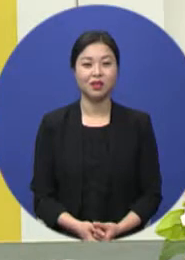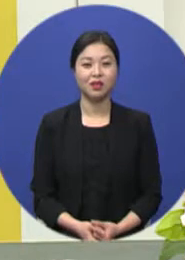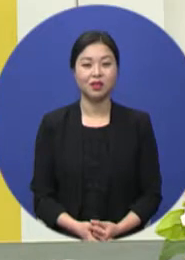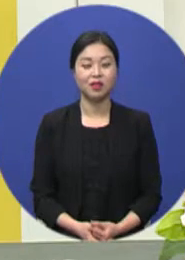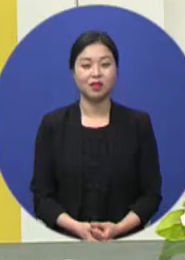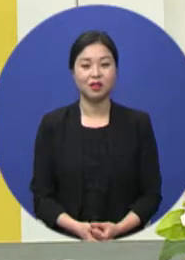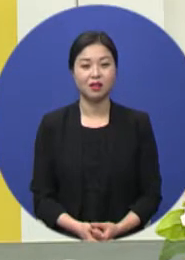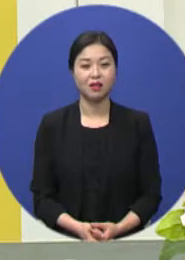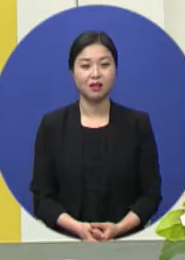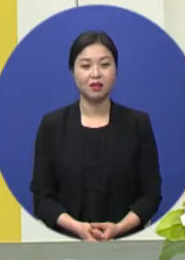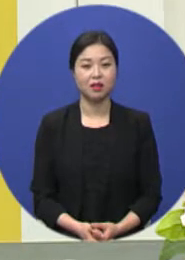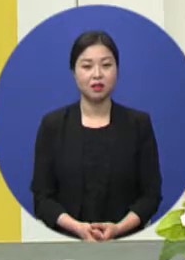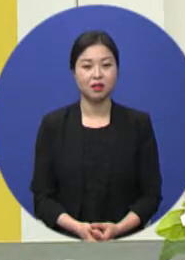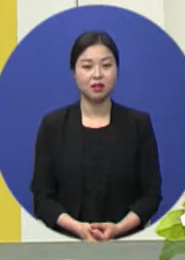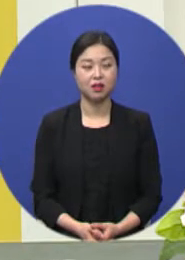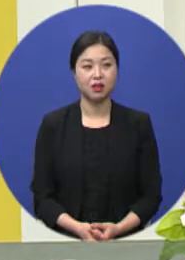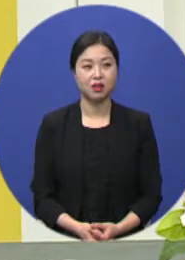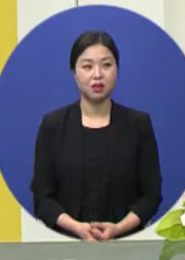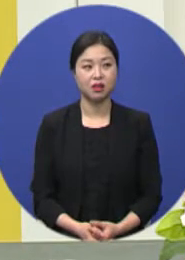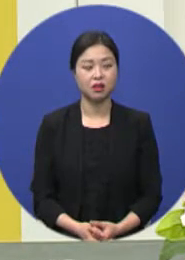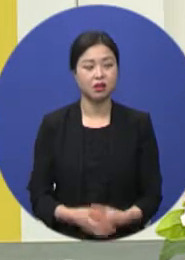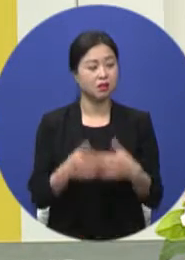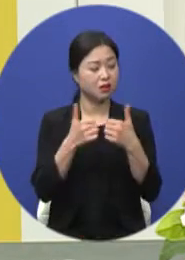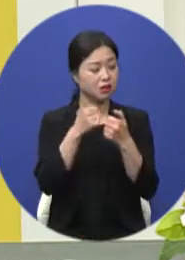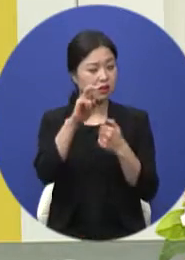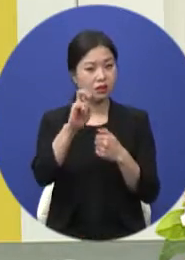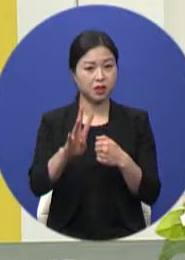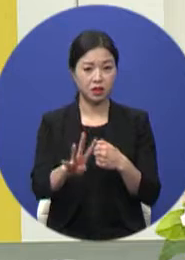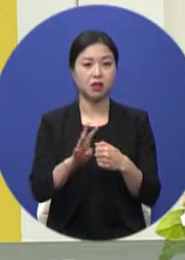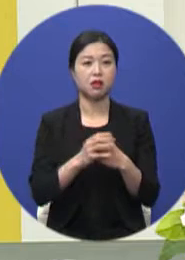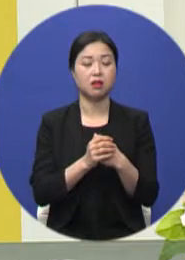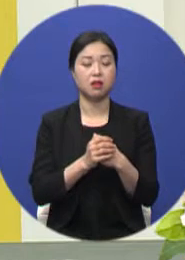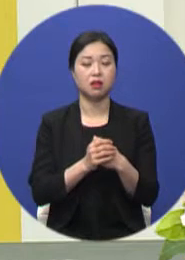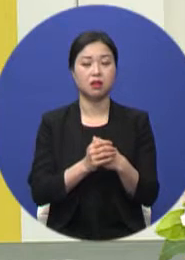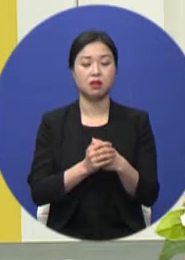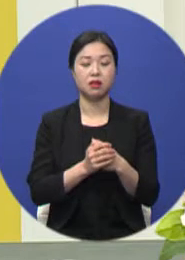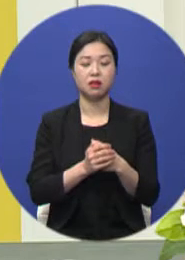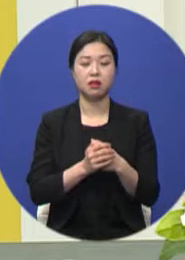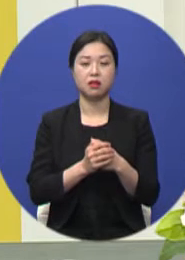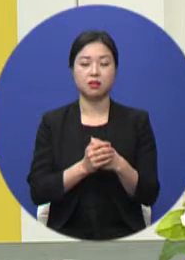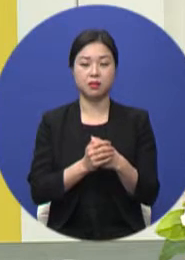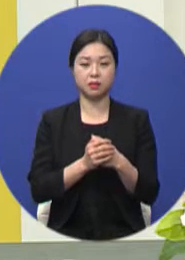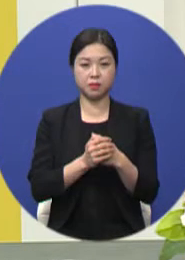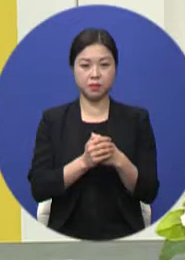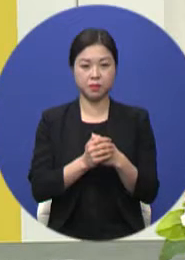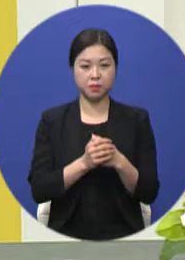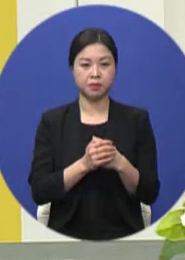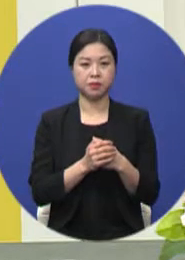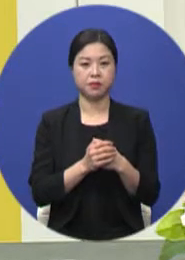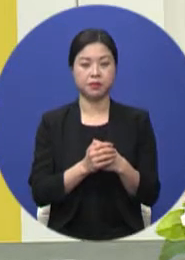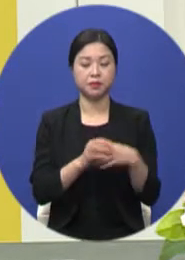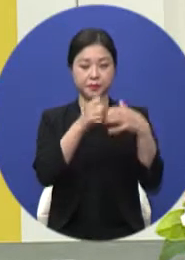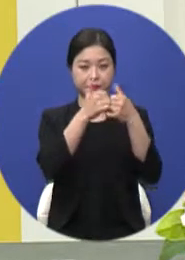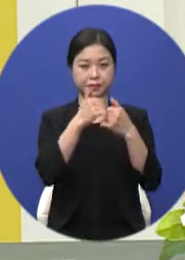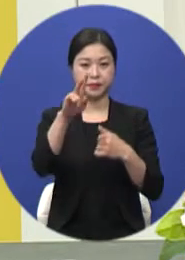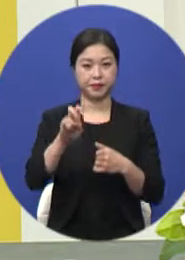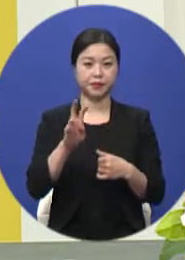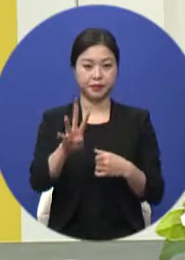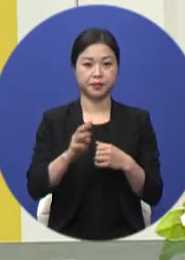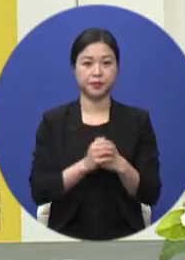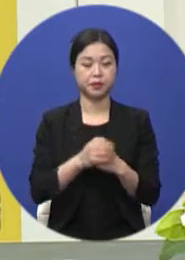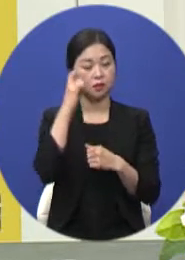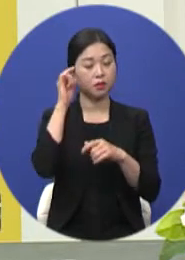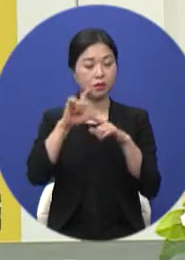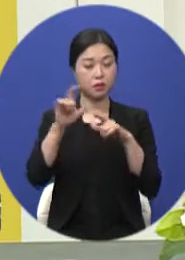안녕하세요. 최창호의 상담 24. 아, 요즘 뭐 고민거리들 많으시죠? 그리고 또 이